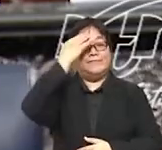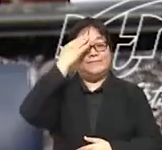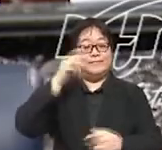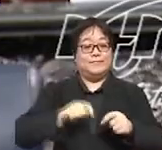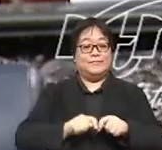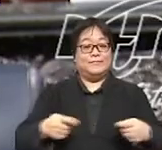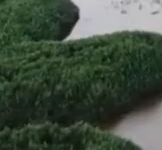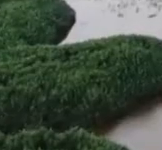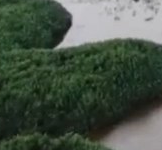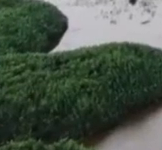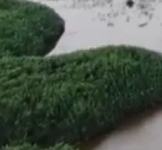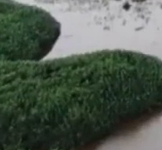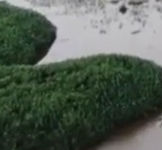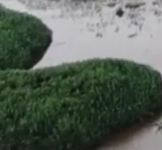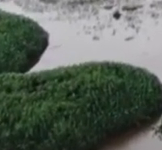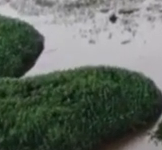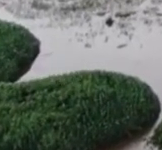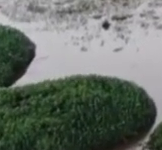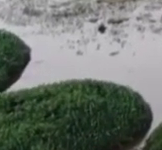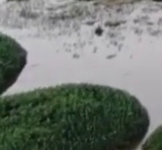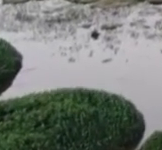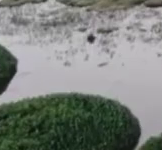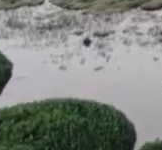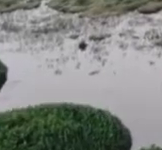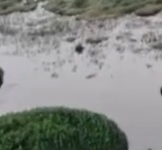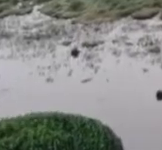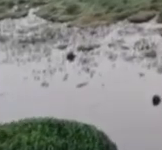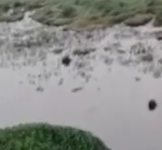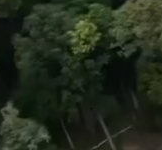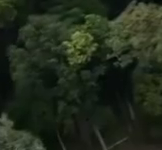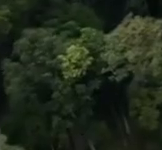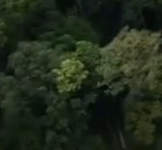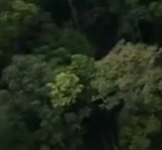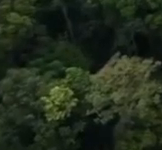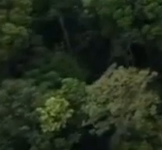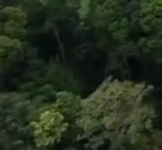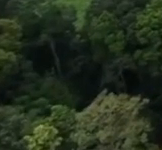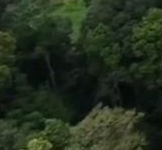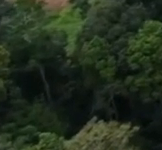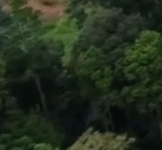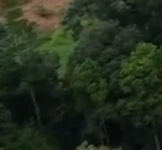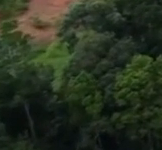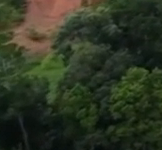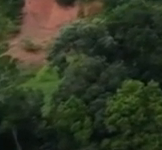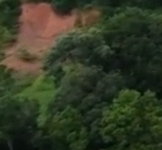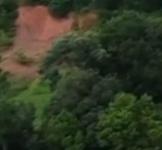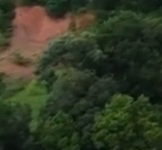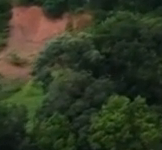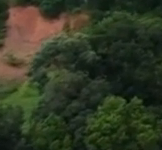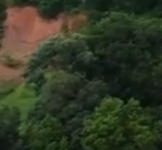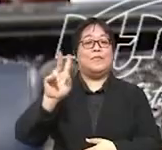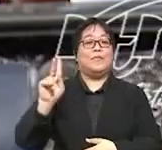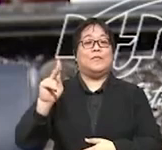Tasik sini di Pahang yang mempunyai keluasan seluas 6920 20s melihat